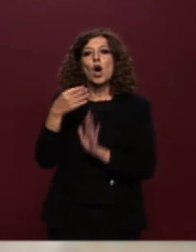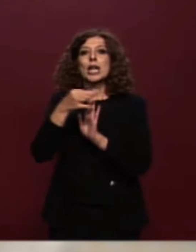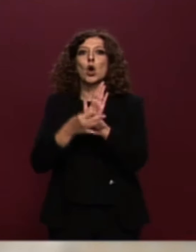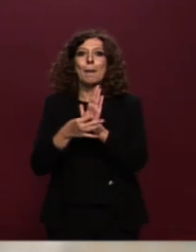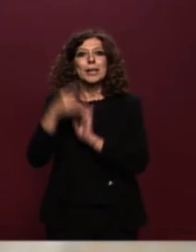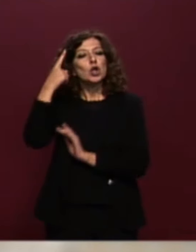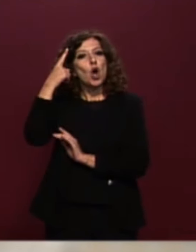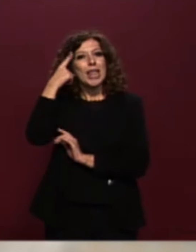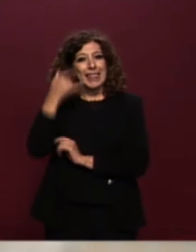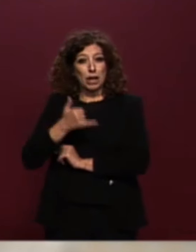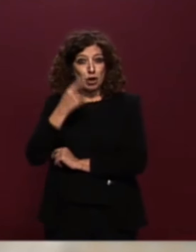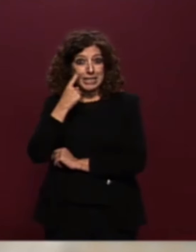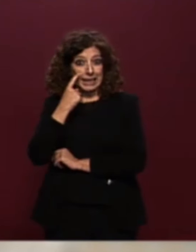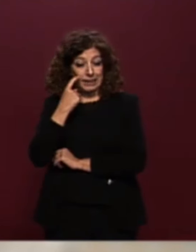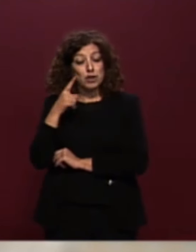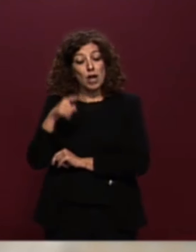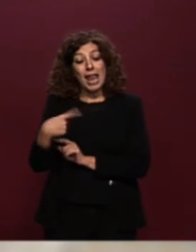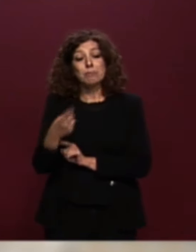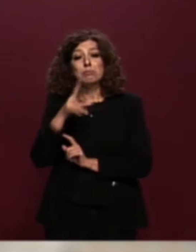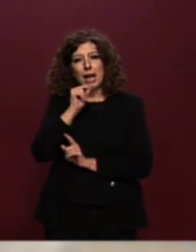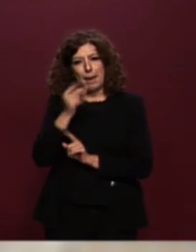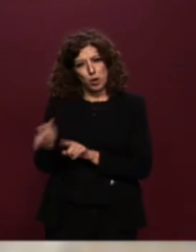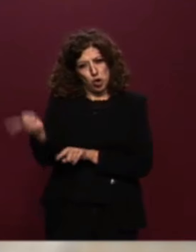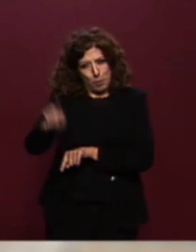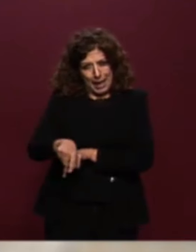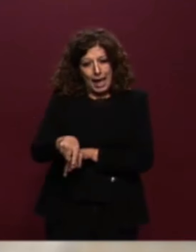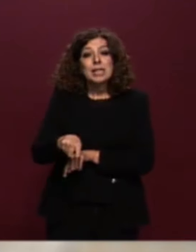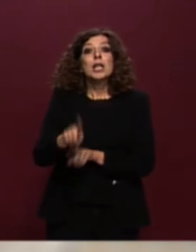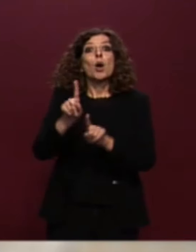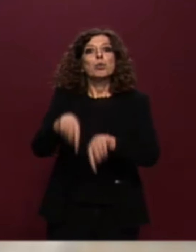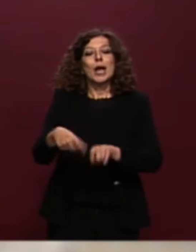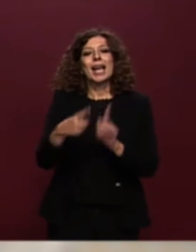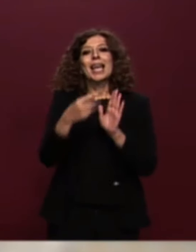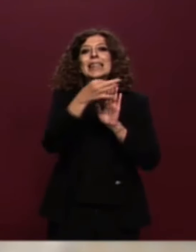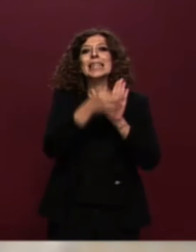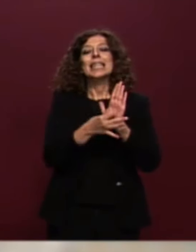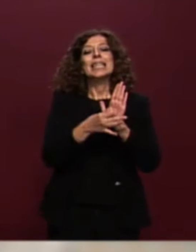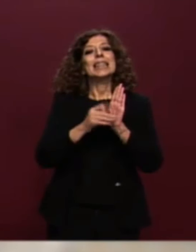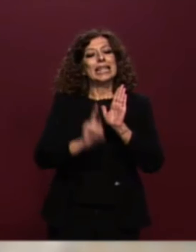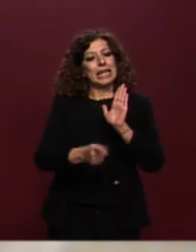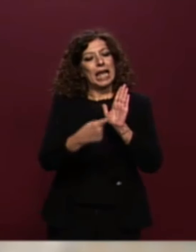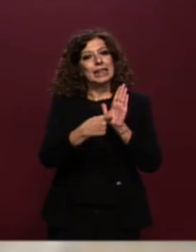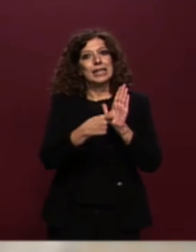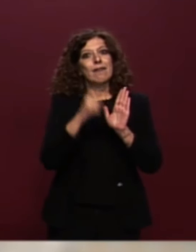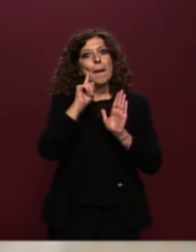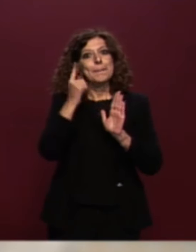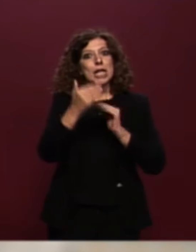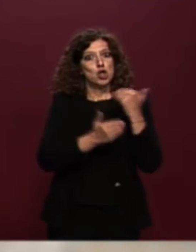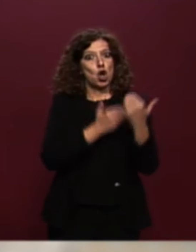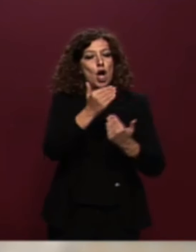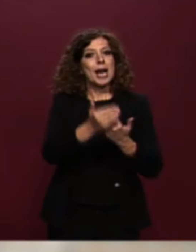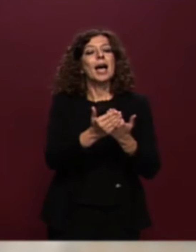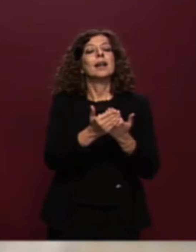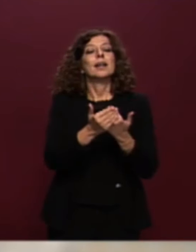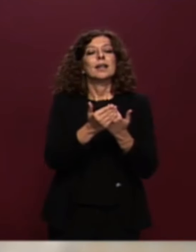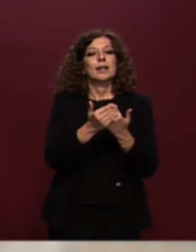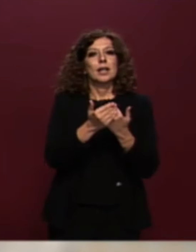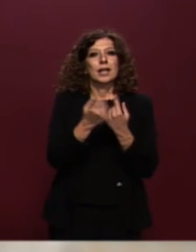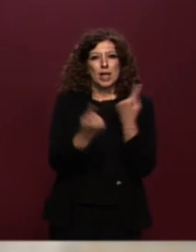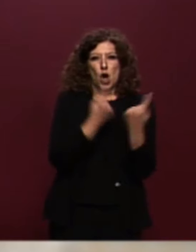artificiale, di cui parleremo domani, e poi la direttiva per migliorare le condizioni dei lavoratori delle piattaforme